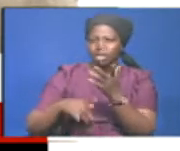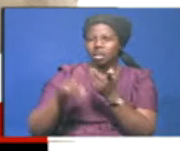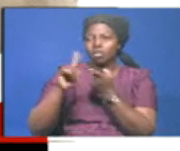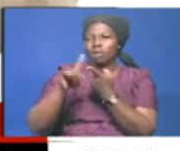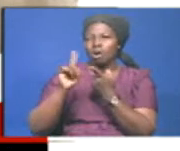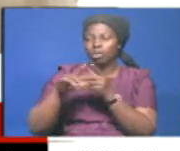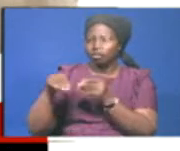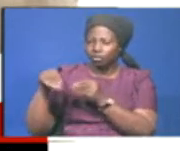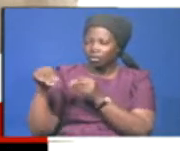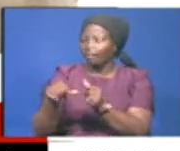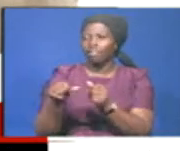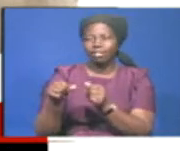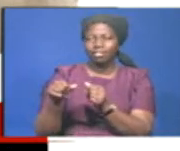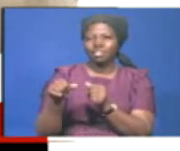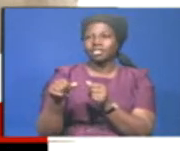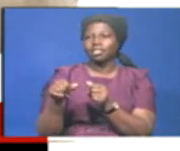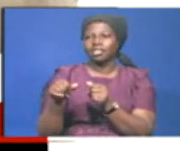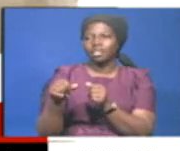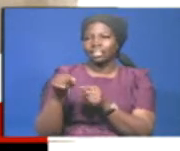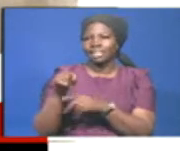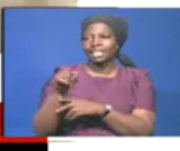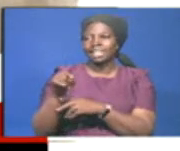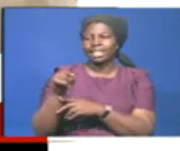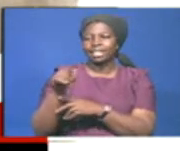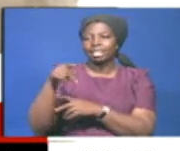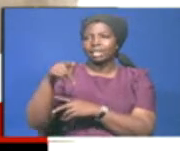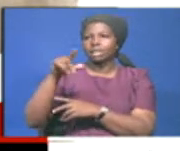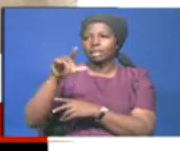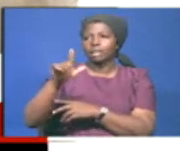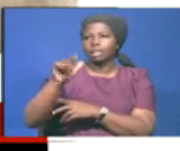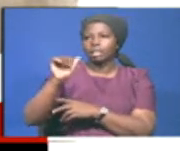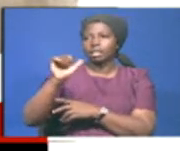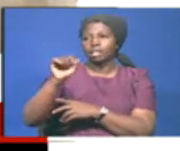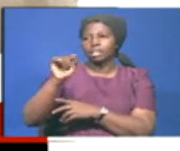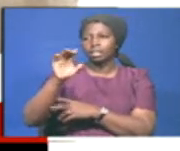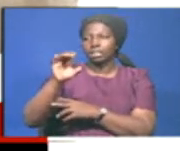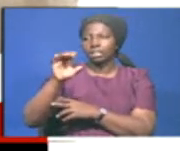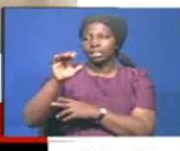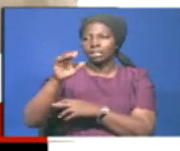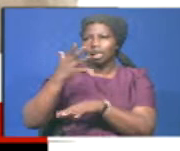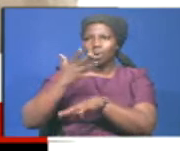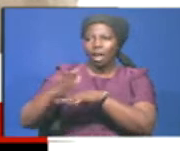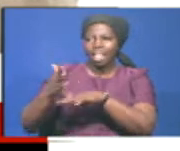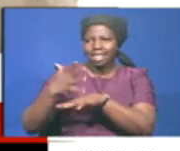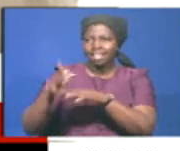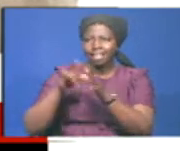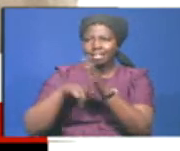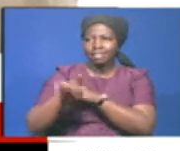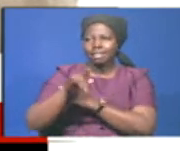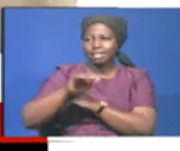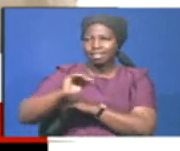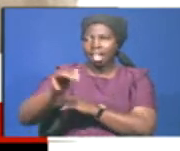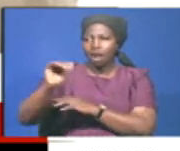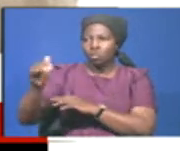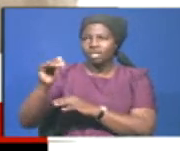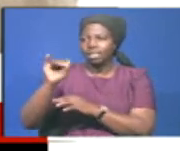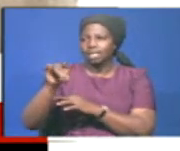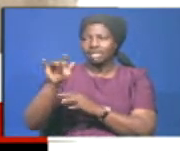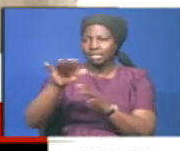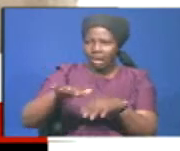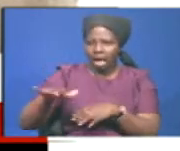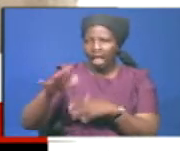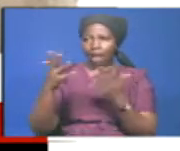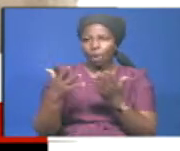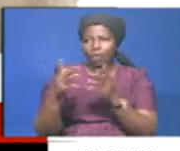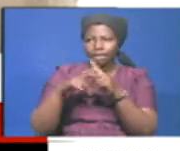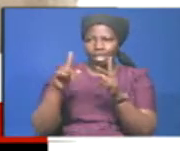kumaliza hiyo waste aina ya plastic mtaani. That's why hapo ndipo tulifikiria